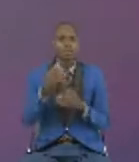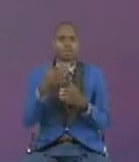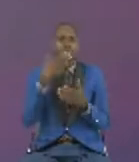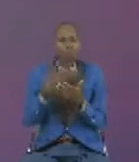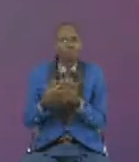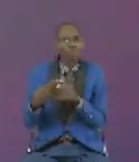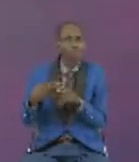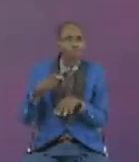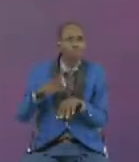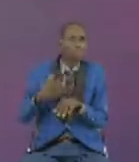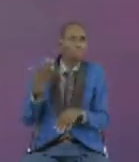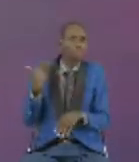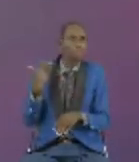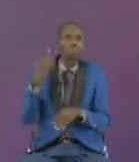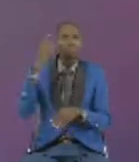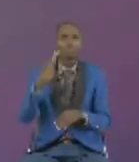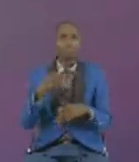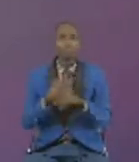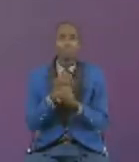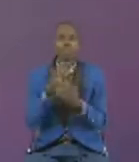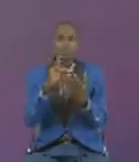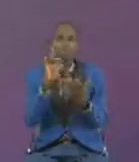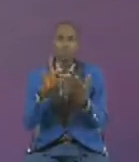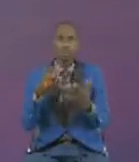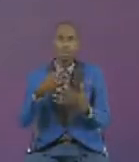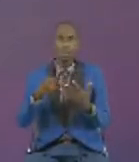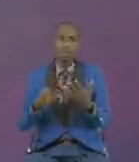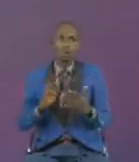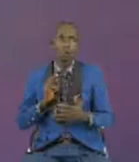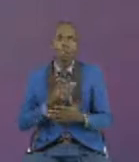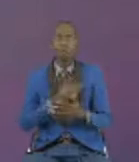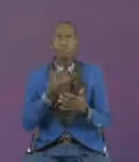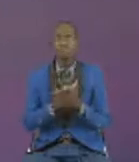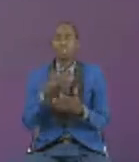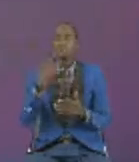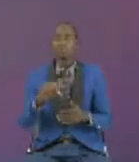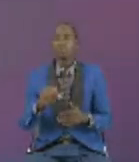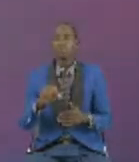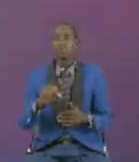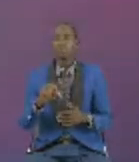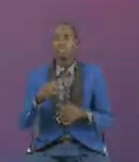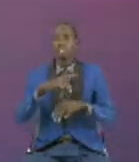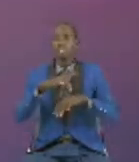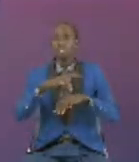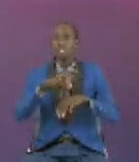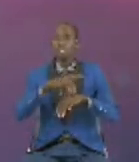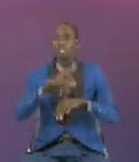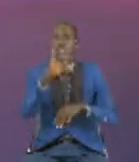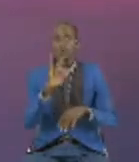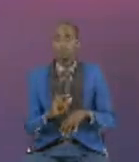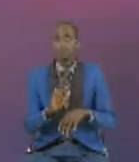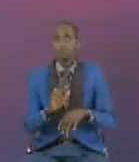choix parmi vous, afin que par ma bouche, les païens entendissent la parole